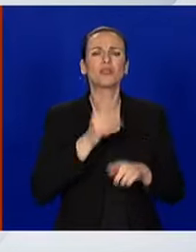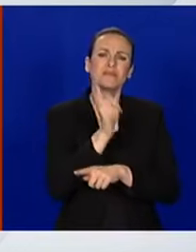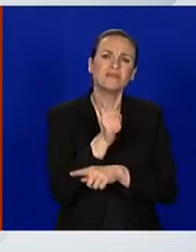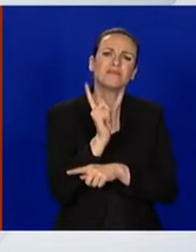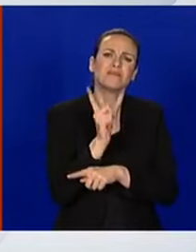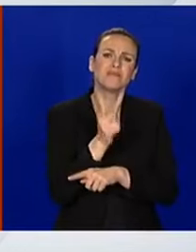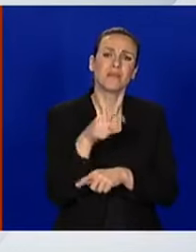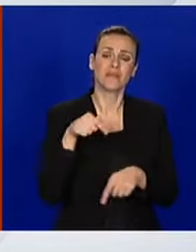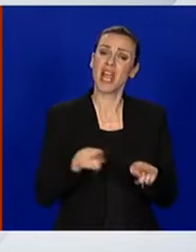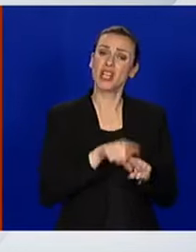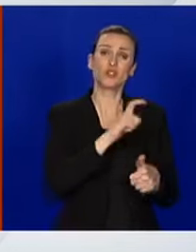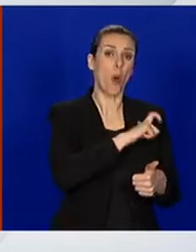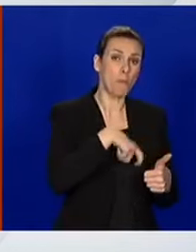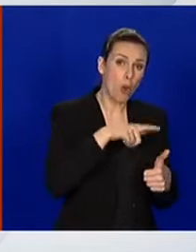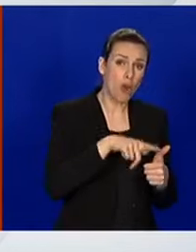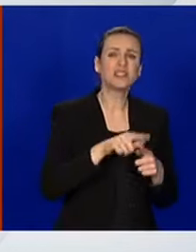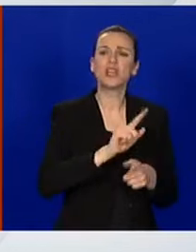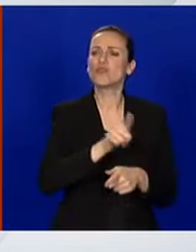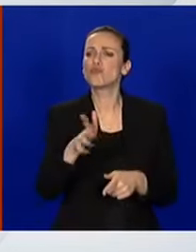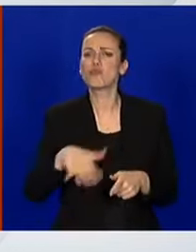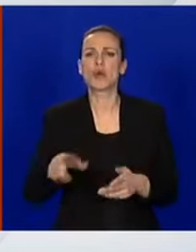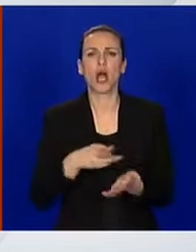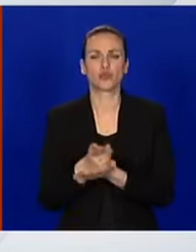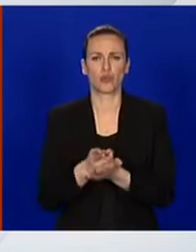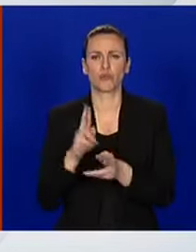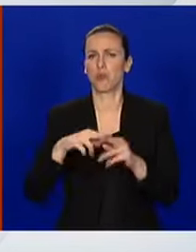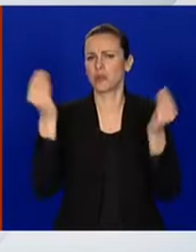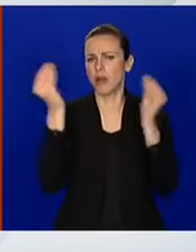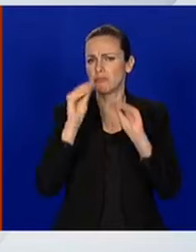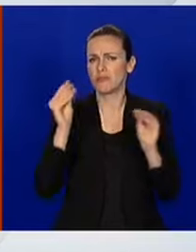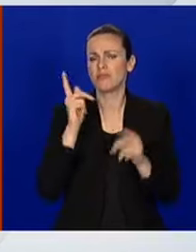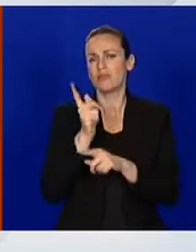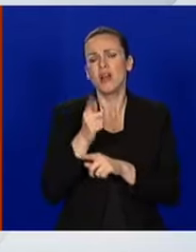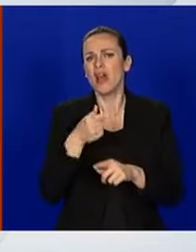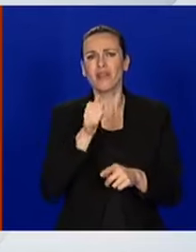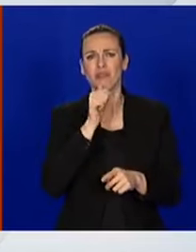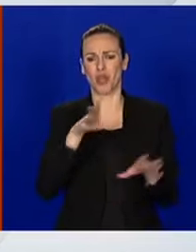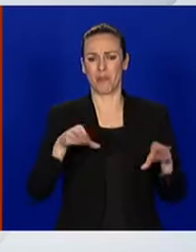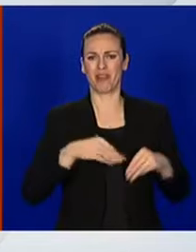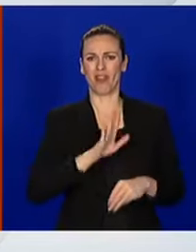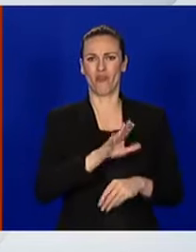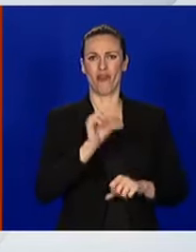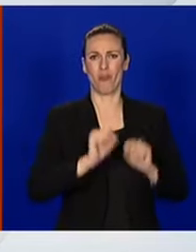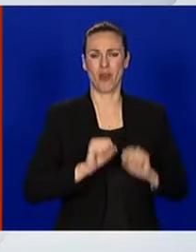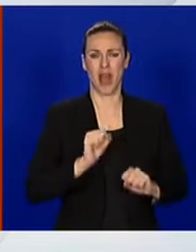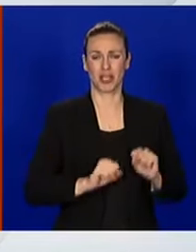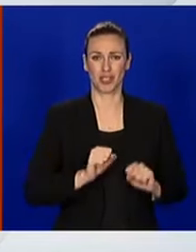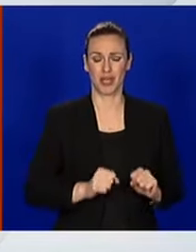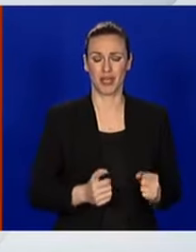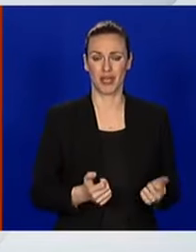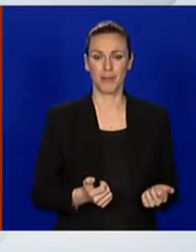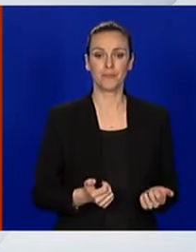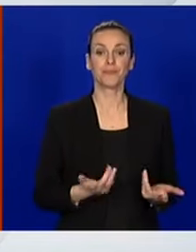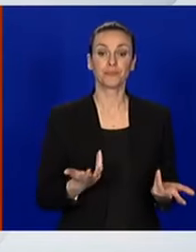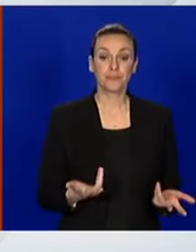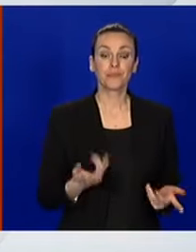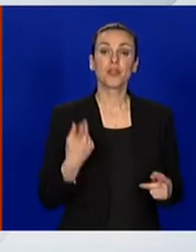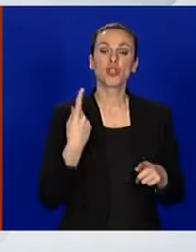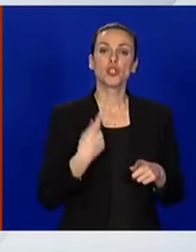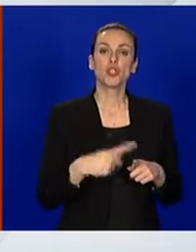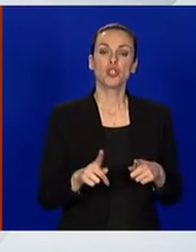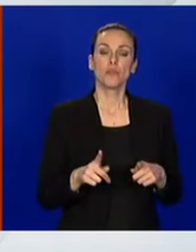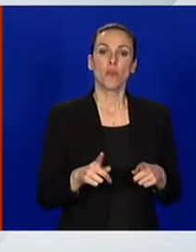strane i policije i svih drugih službi na neprihvatljivost takvog ponašanja. S obzirom